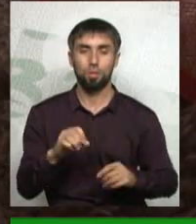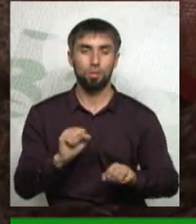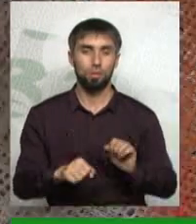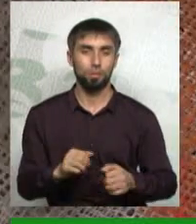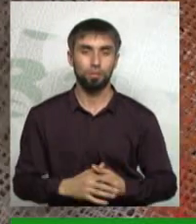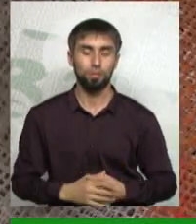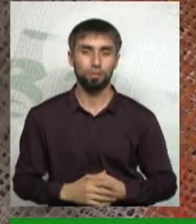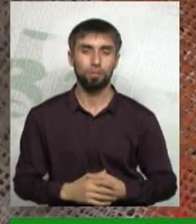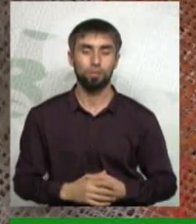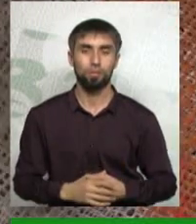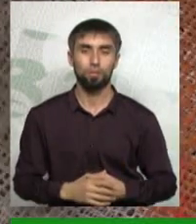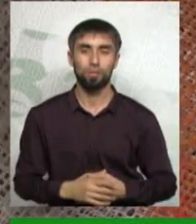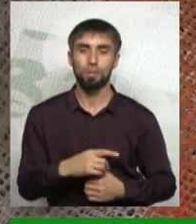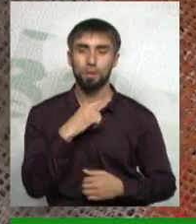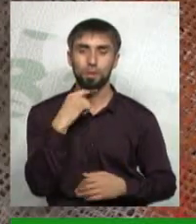возможности.